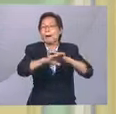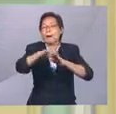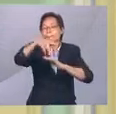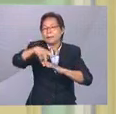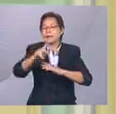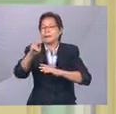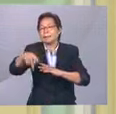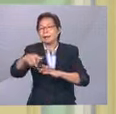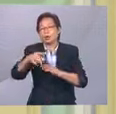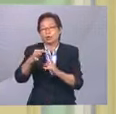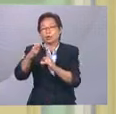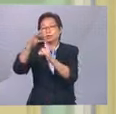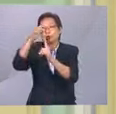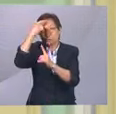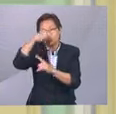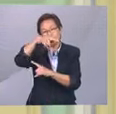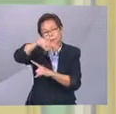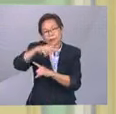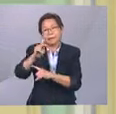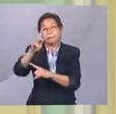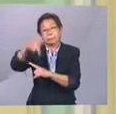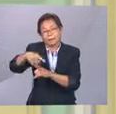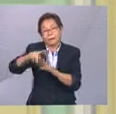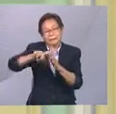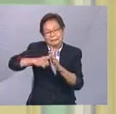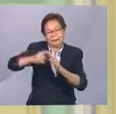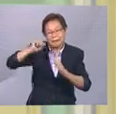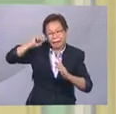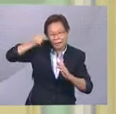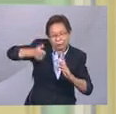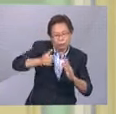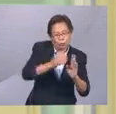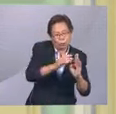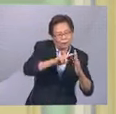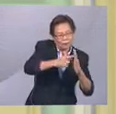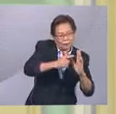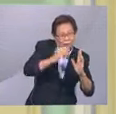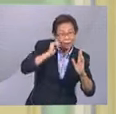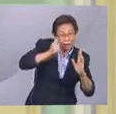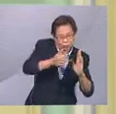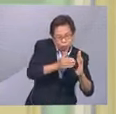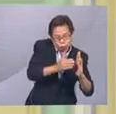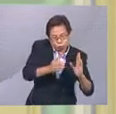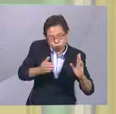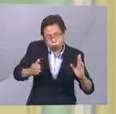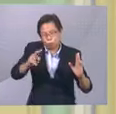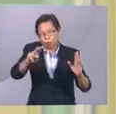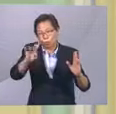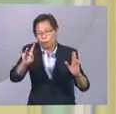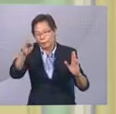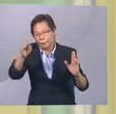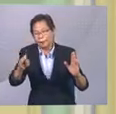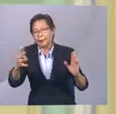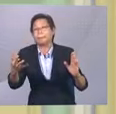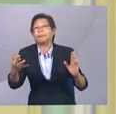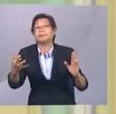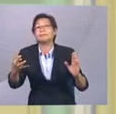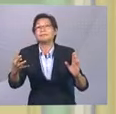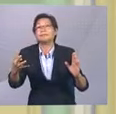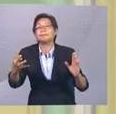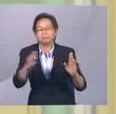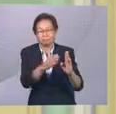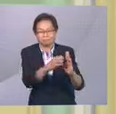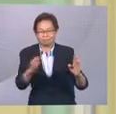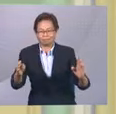untuk pipi bermula besok hingga 28-04-2018 akan